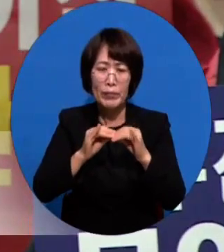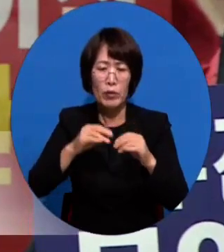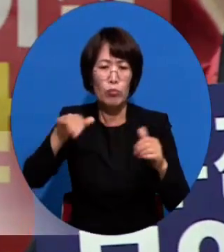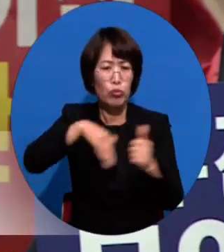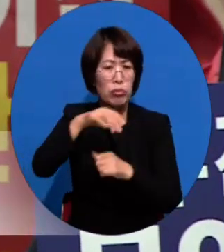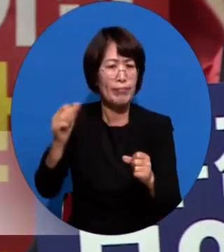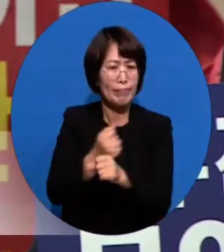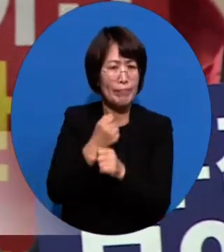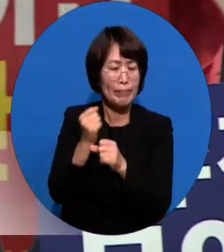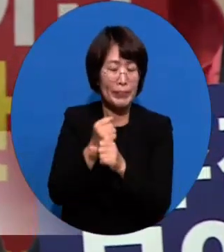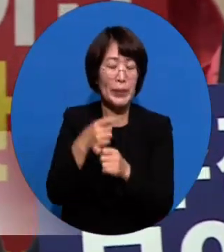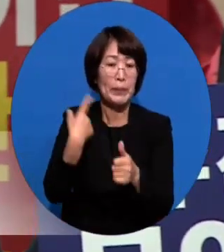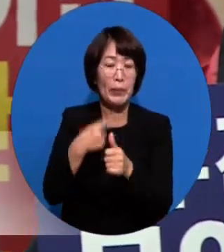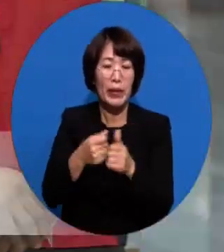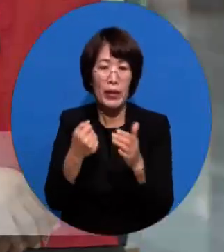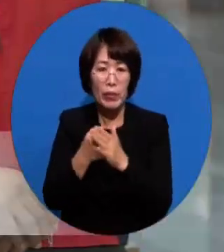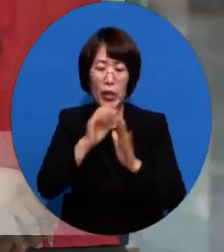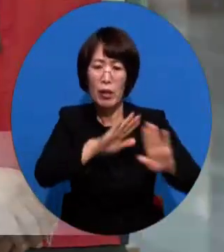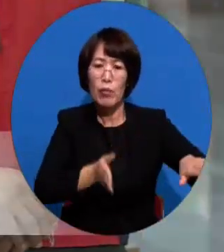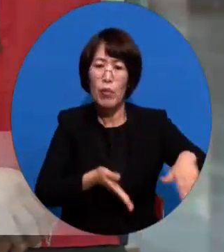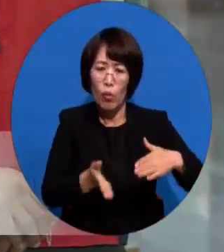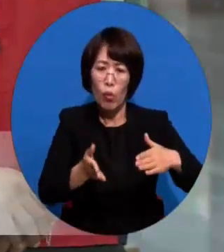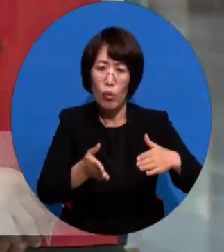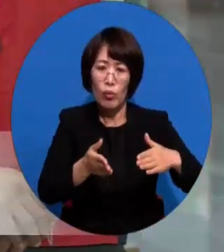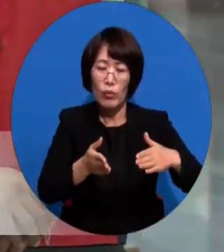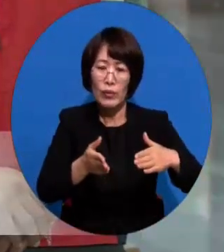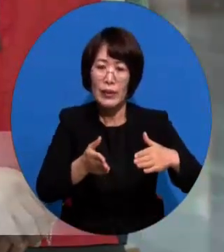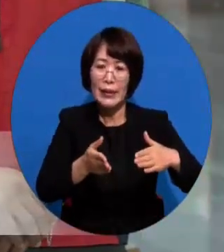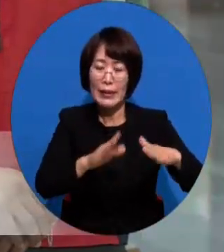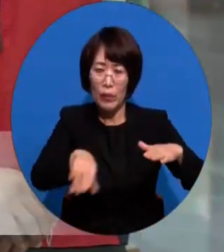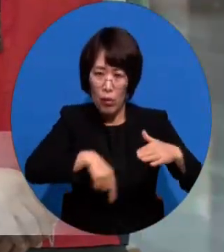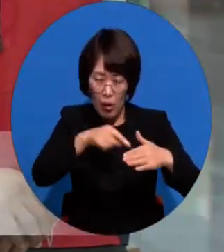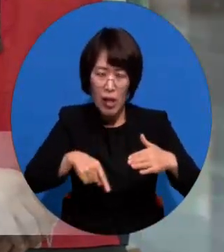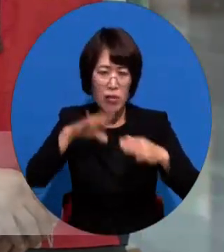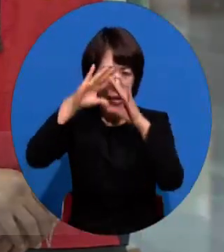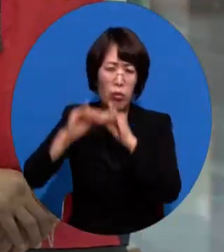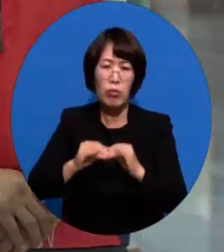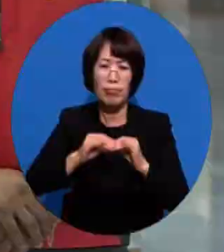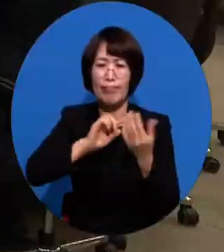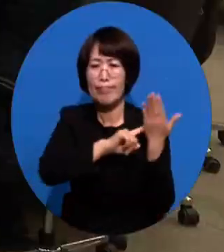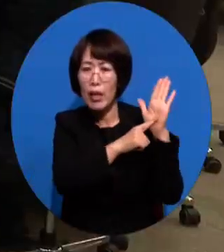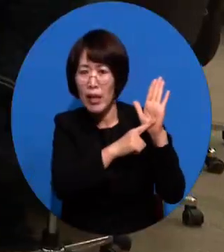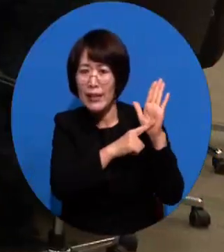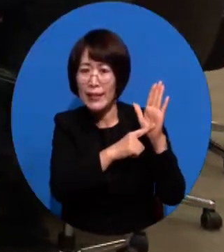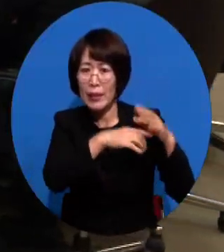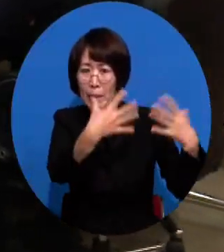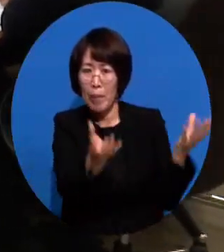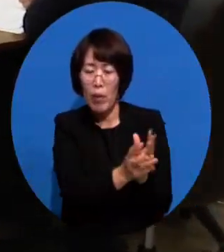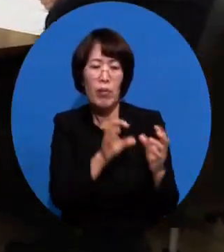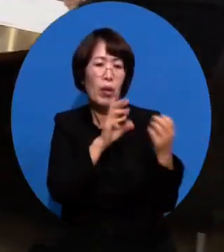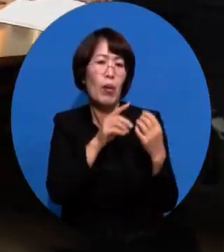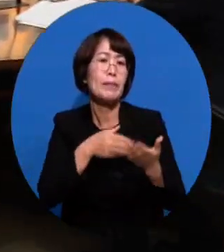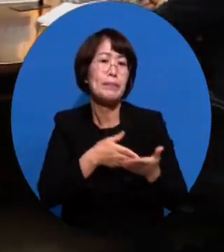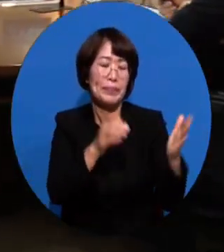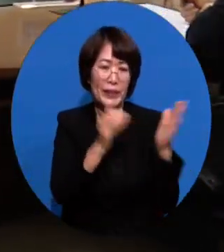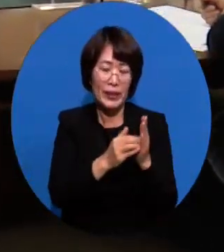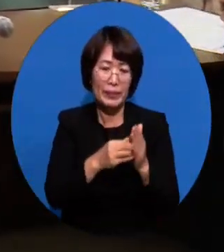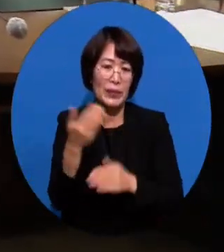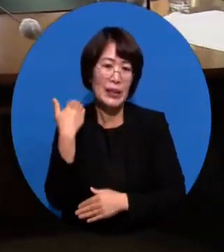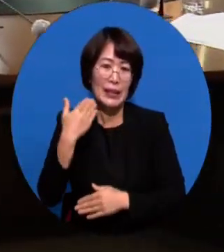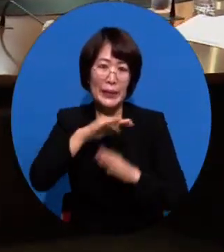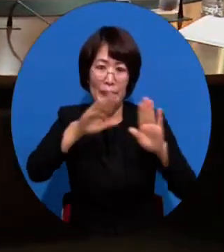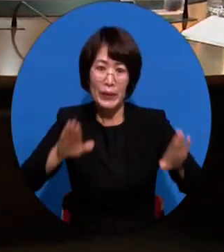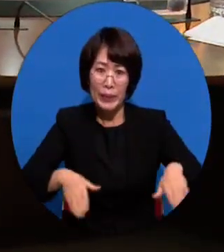비판하면서 군공항 무안 이전 찬성 성명서를 발표한 모임 측에 대화를 요청했습니다. 최근 광주 군공항 무안